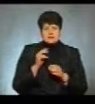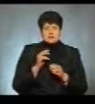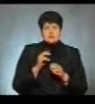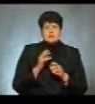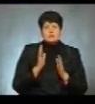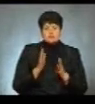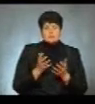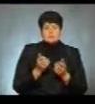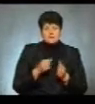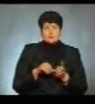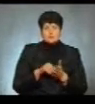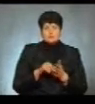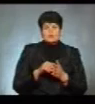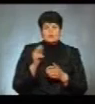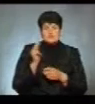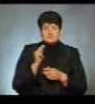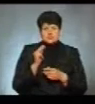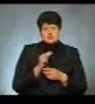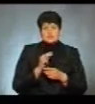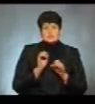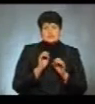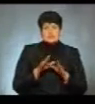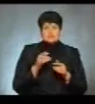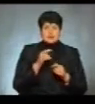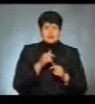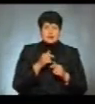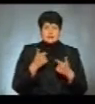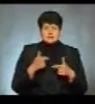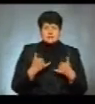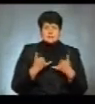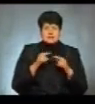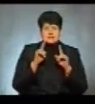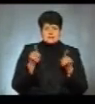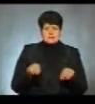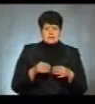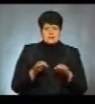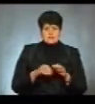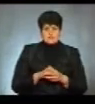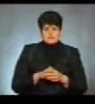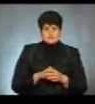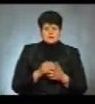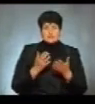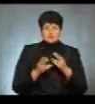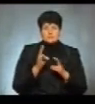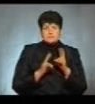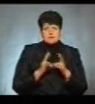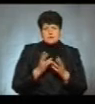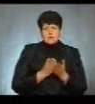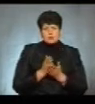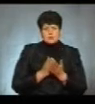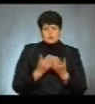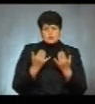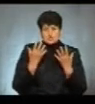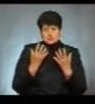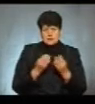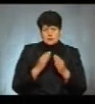брати участь в навчанні і здачі іспитів для сертифікації. Якщо підприємство, яке обслуговує на